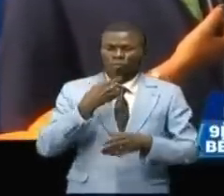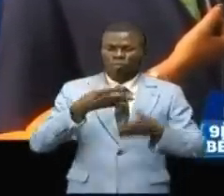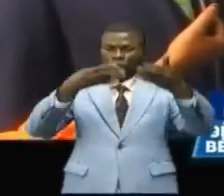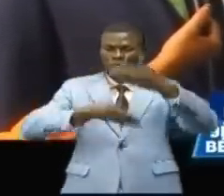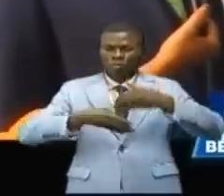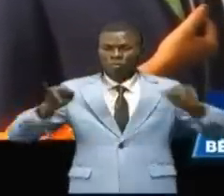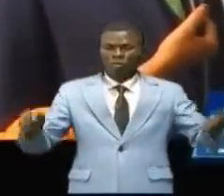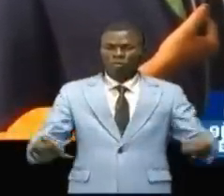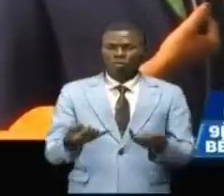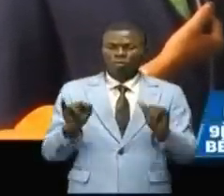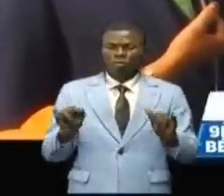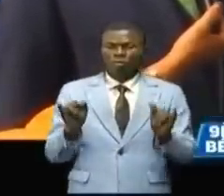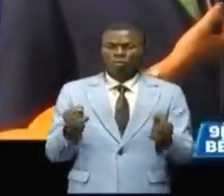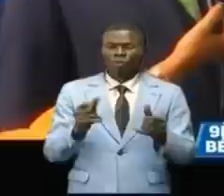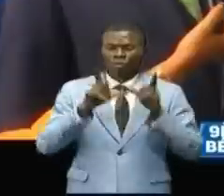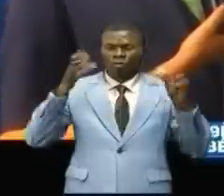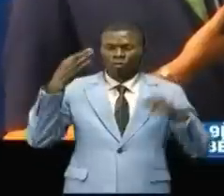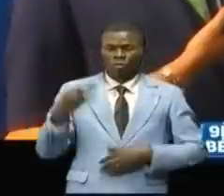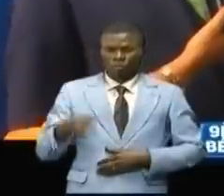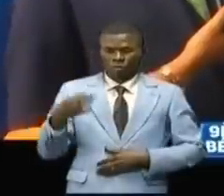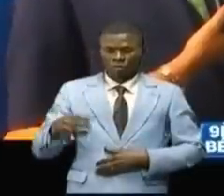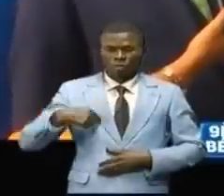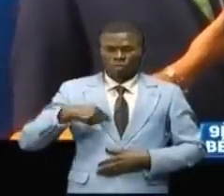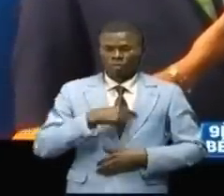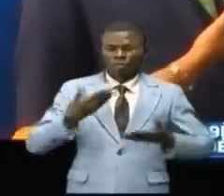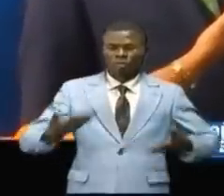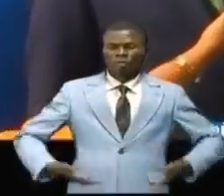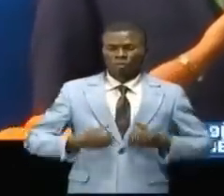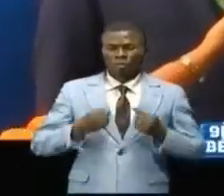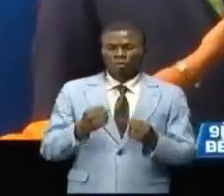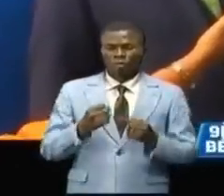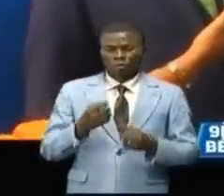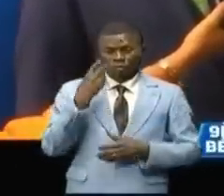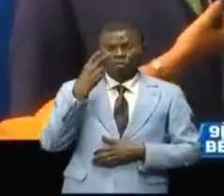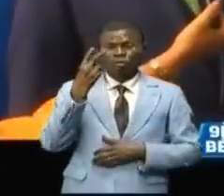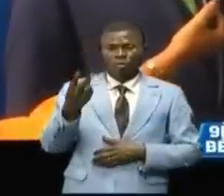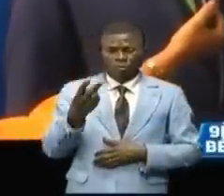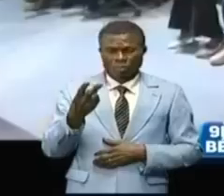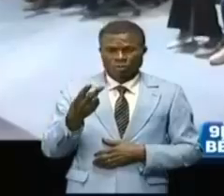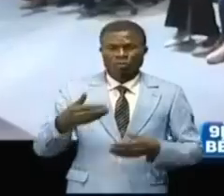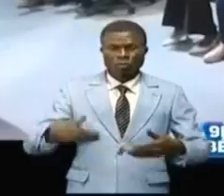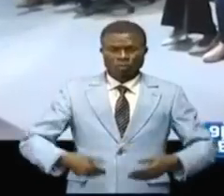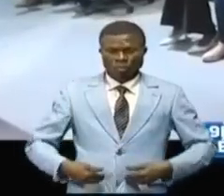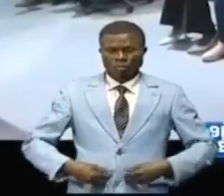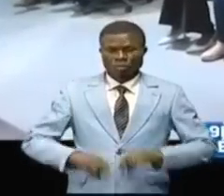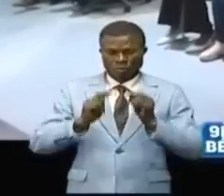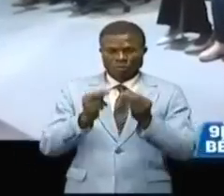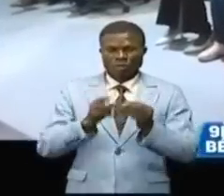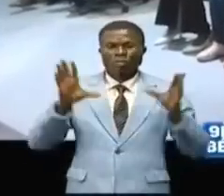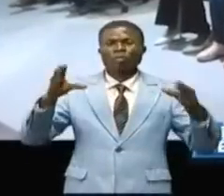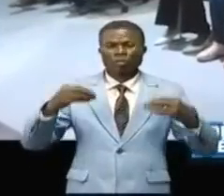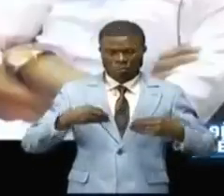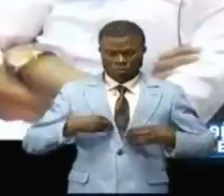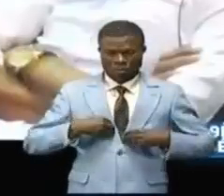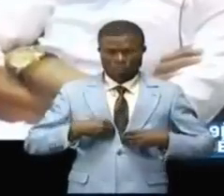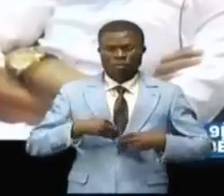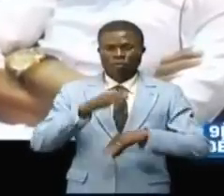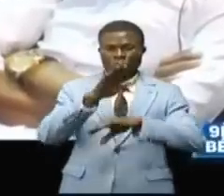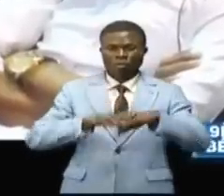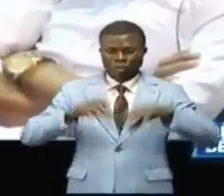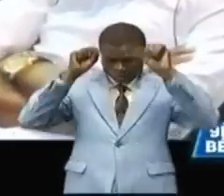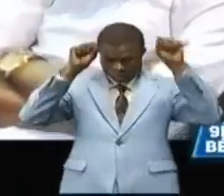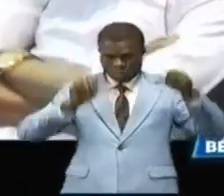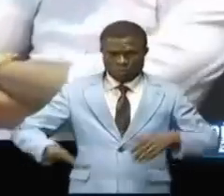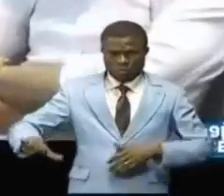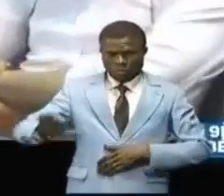la francophonie. Et nous sommes très heureux de voir que ces jeunes ont répondu à l'appel du président de la